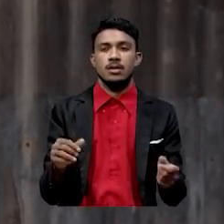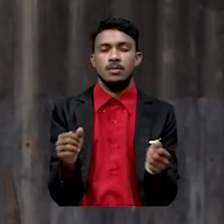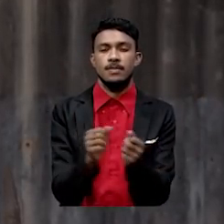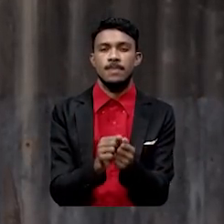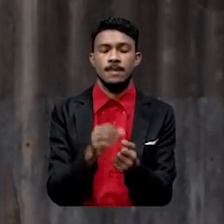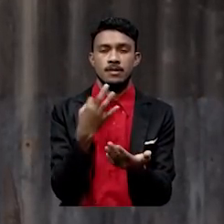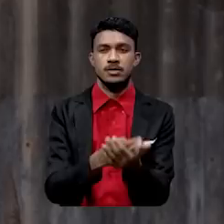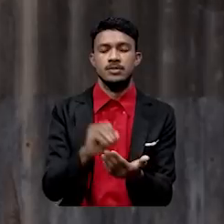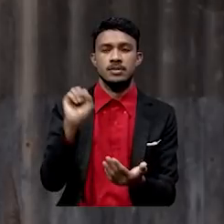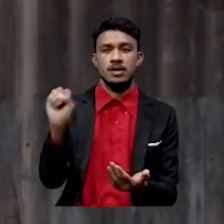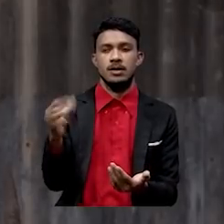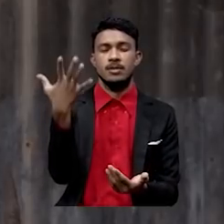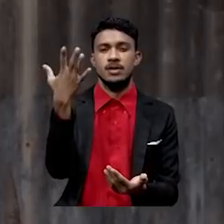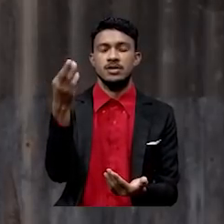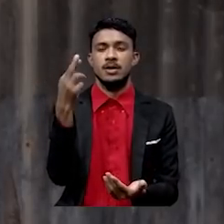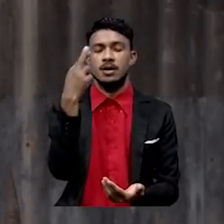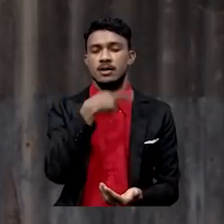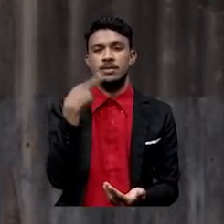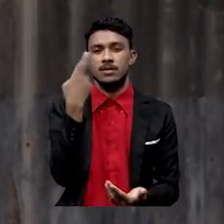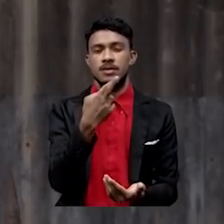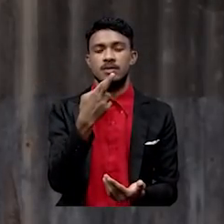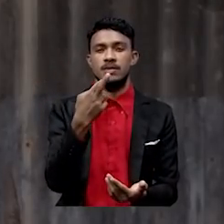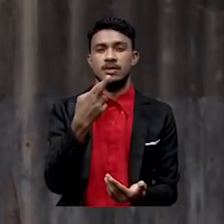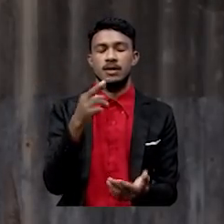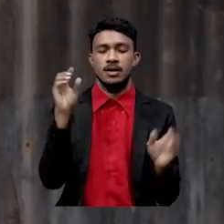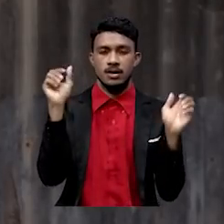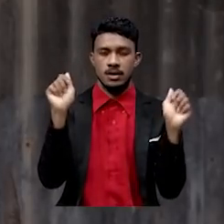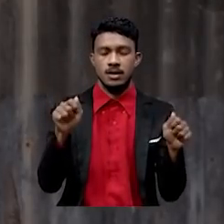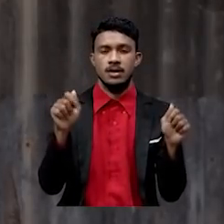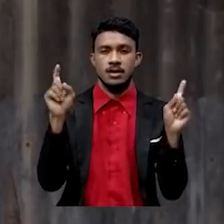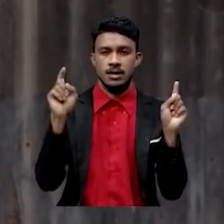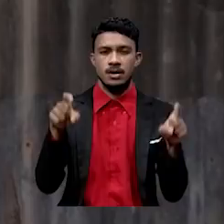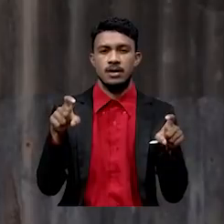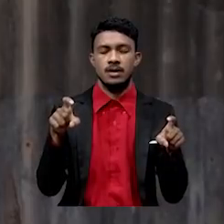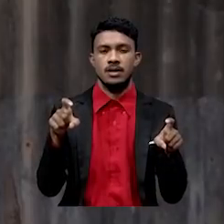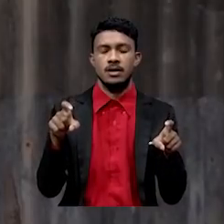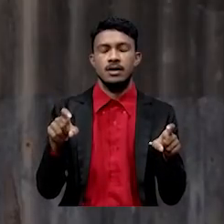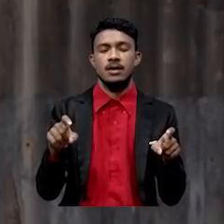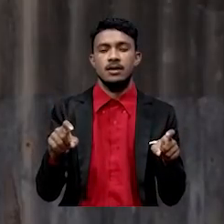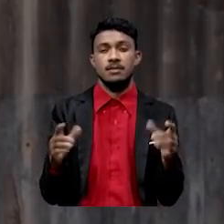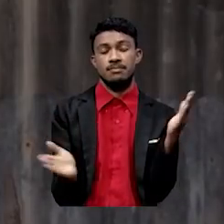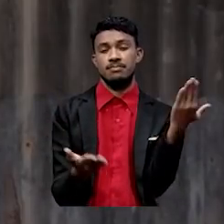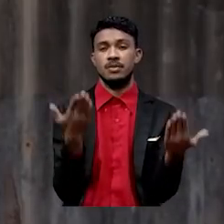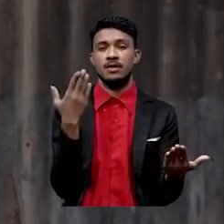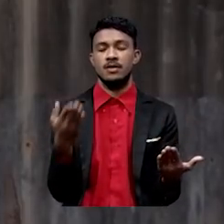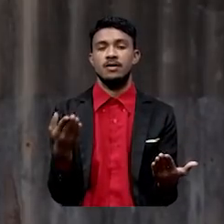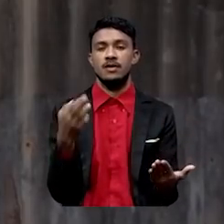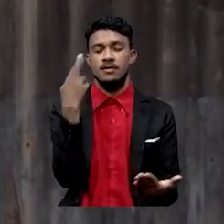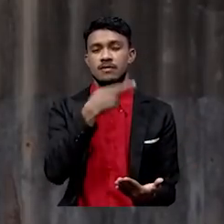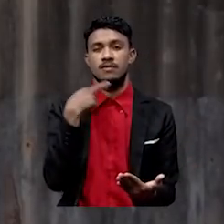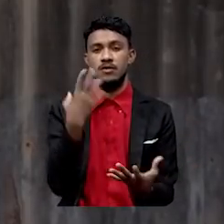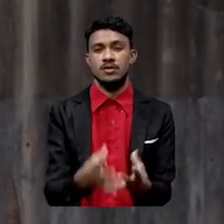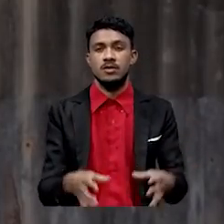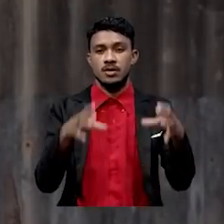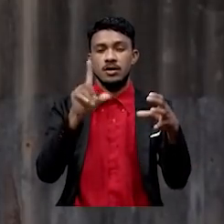foh korong ini tinggi se. Foh ni tinggi se rihu malara ni tinggi. Ya yang penting foh korong ini ni atau kalau lo